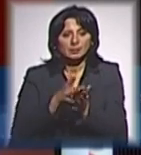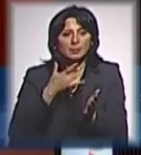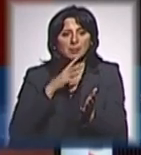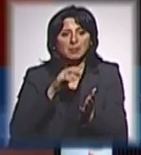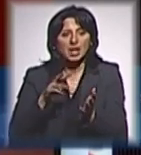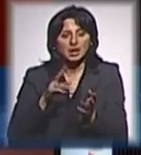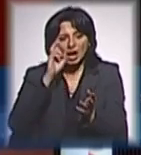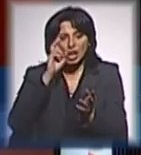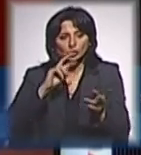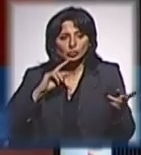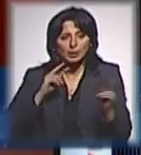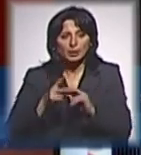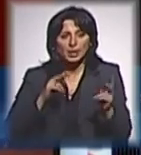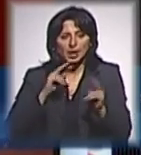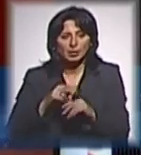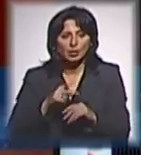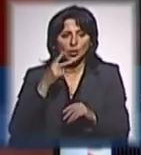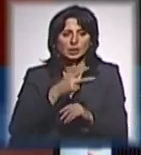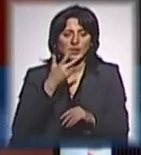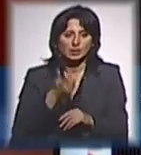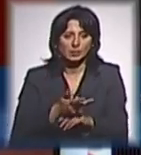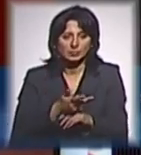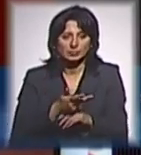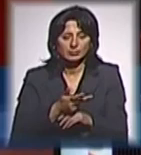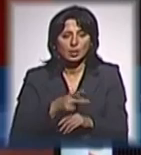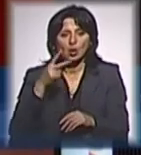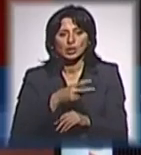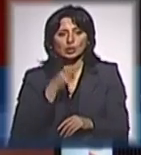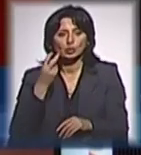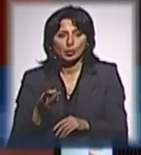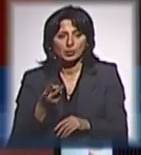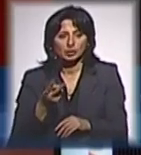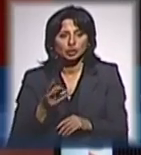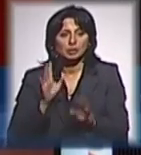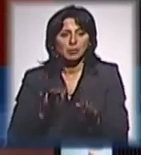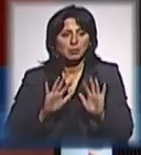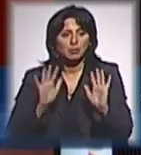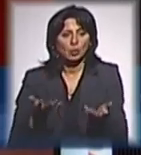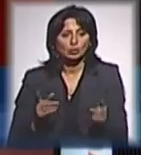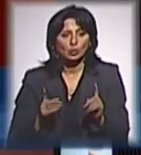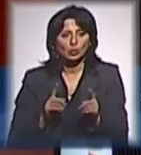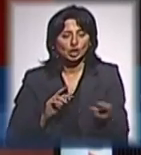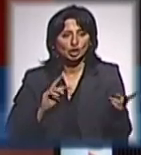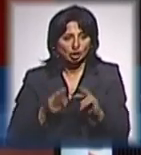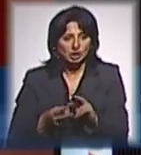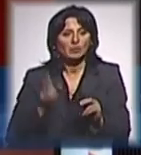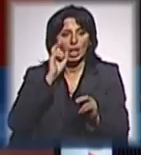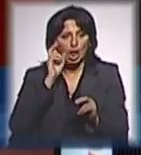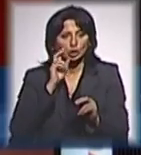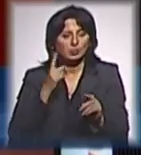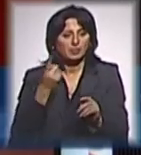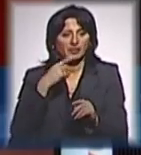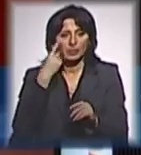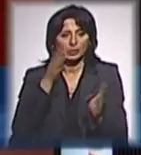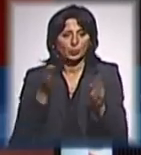რომ შეცვლილიყო ხელისუფლება. ერთხელ ეს იყო 2003-ში, მეორეჯერ ეს იყო 2012-ში. მაგრამ მოხდა ისე, რომ შეიცვალა მართლაც ხელისუფლების